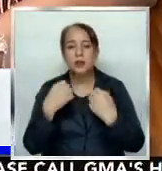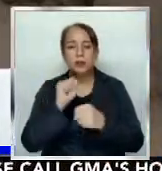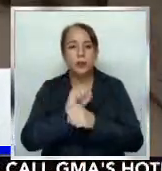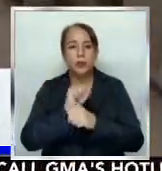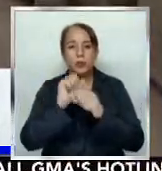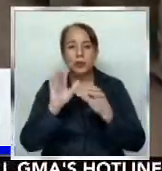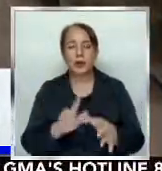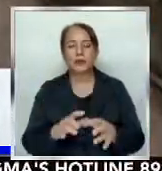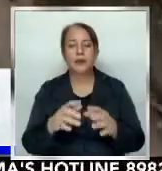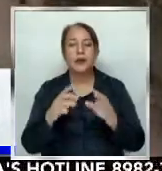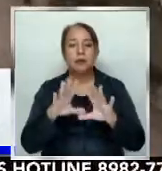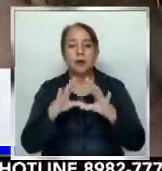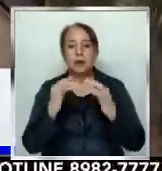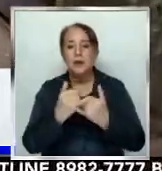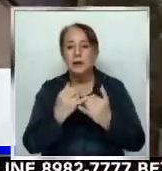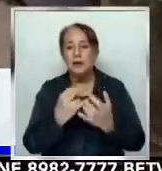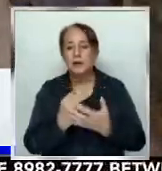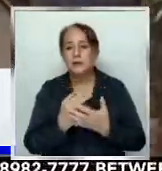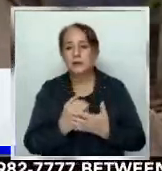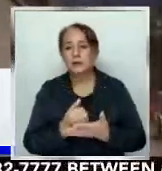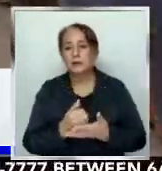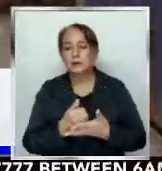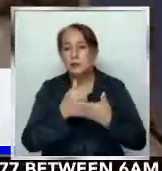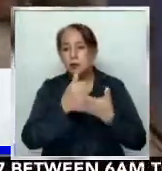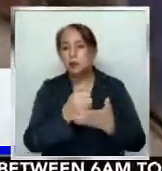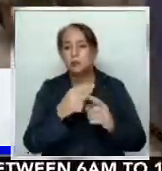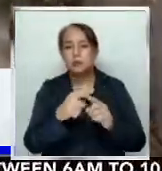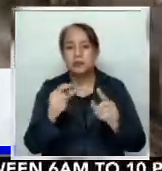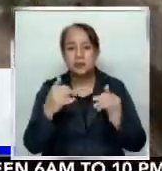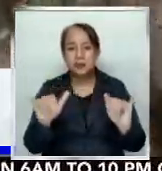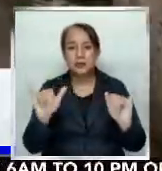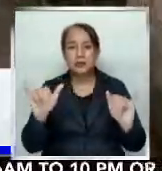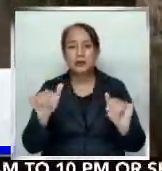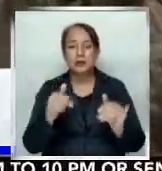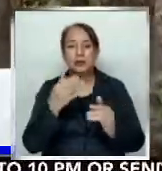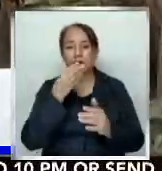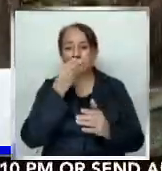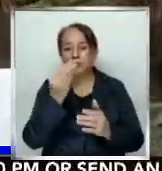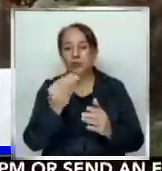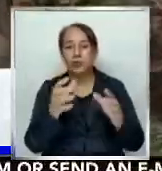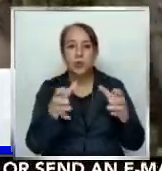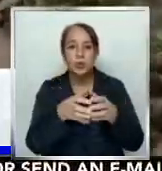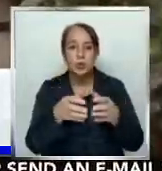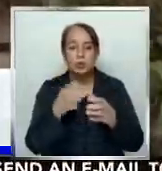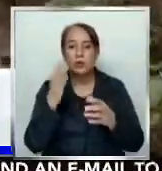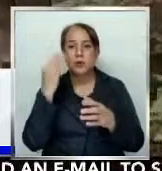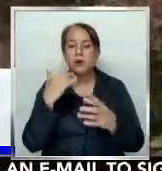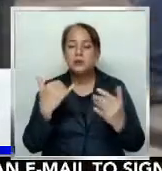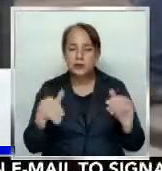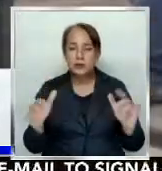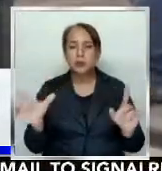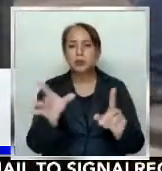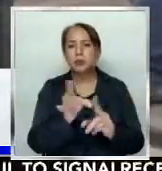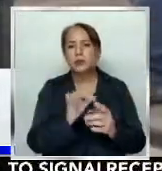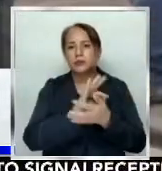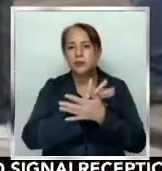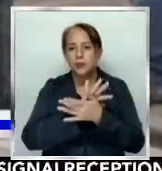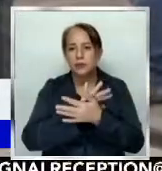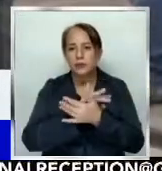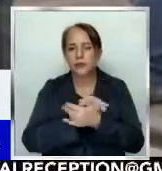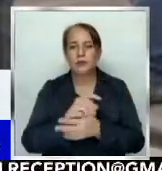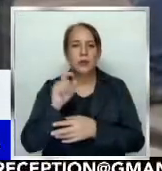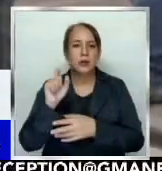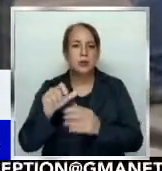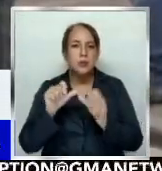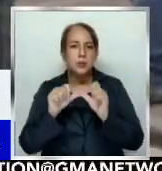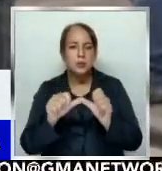rescue. Pero ang problema, maski sila, manipis na rin ang hanay dahil tinamaan rin ng COVID. Kailangan tuloy-tuloy pa rin